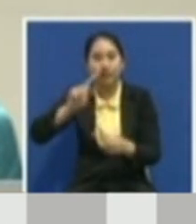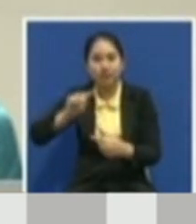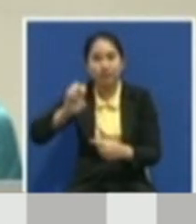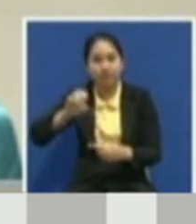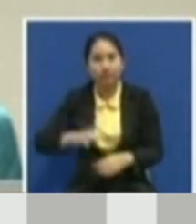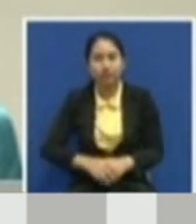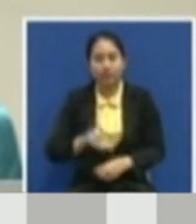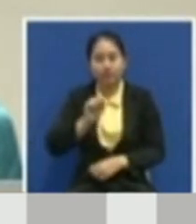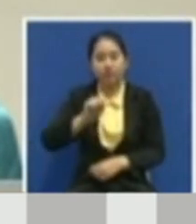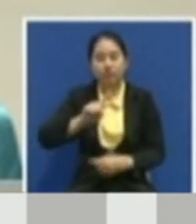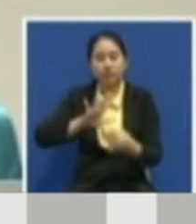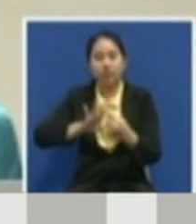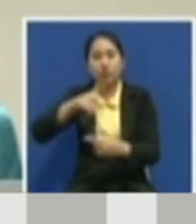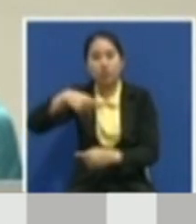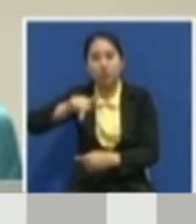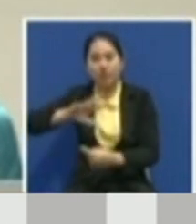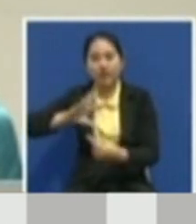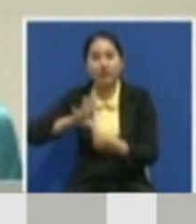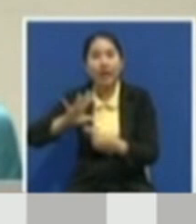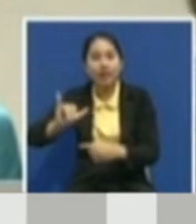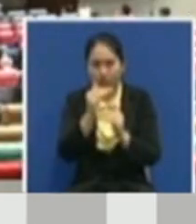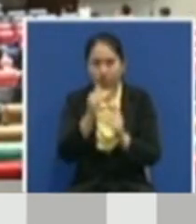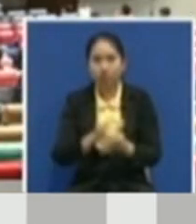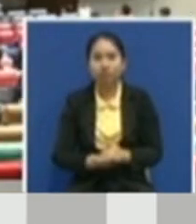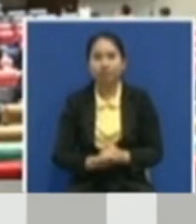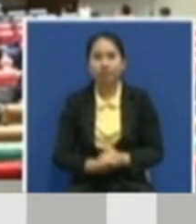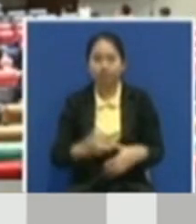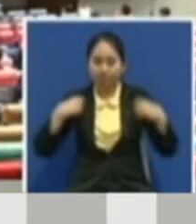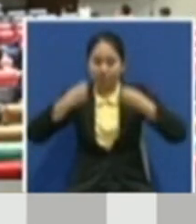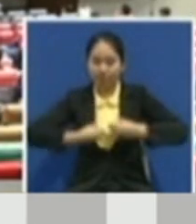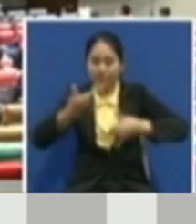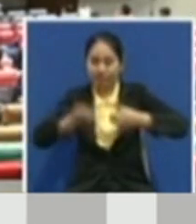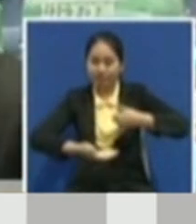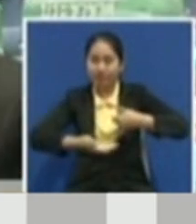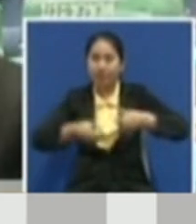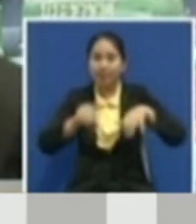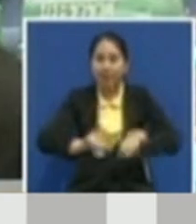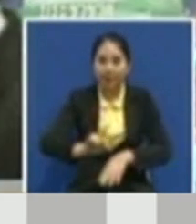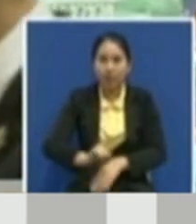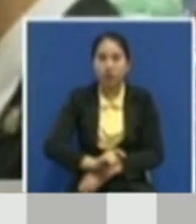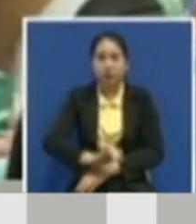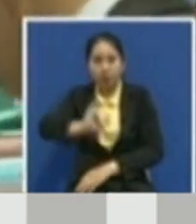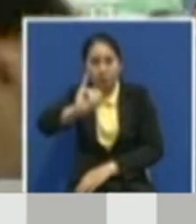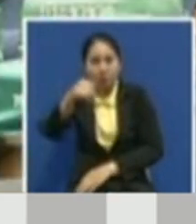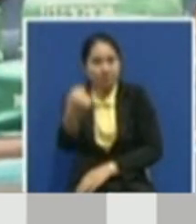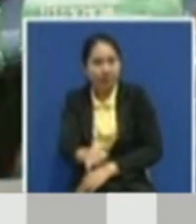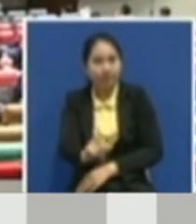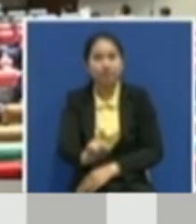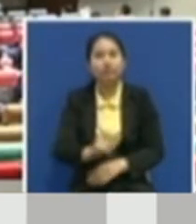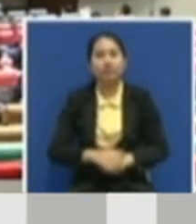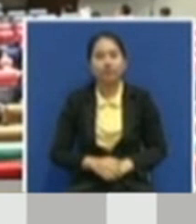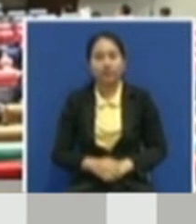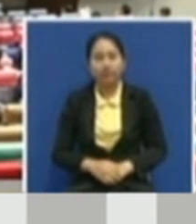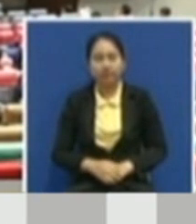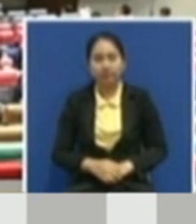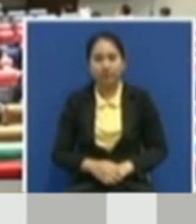ไทยพรรคอนาคตใหม่เห็นหลายสัปดาห์แล้วเนี่ยฮะลุกขึ้นอภิปรายเลยนะครับว่าเอ๊คนอื่นก็ผูกไทยทำไมสสอนาคตใหม่นะสังเกตมา